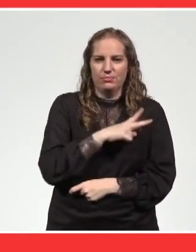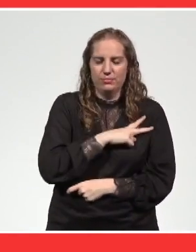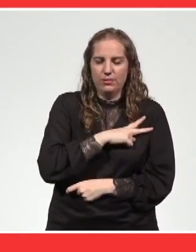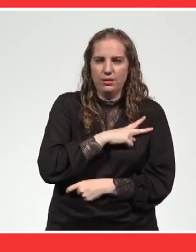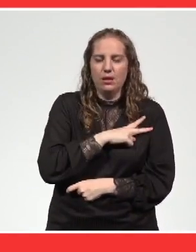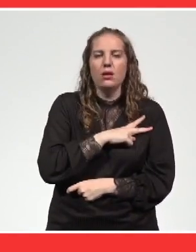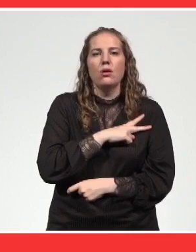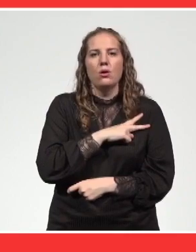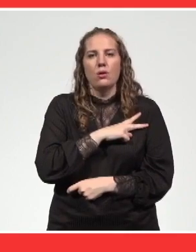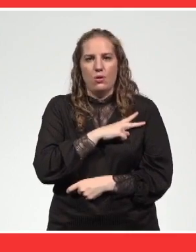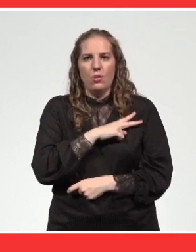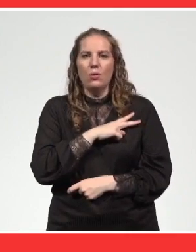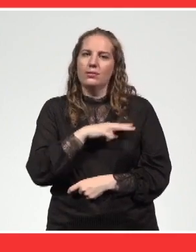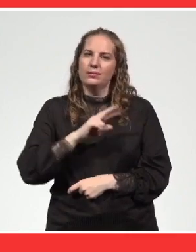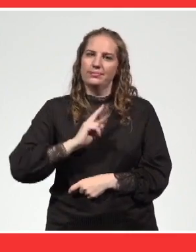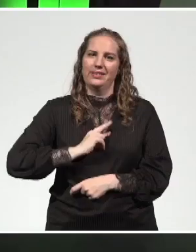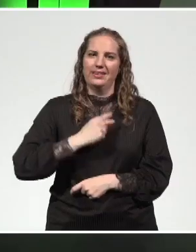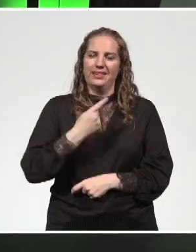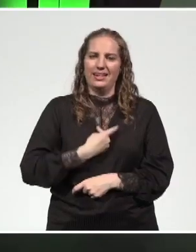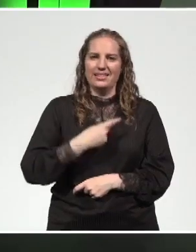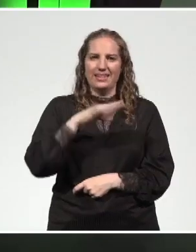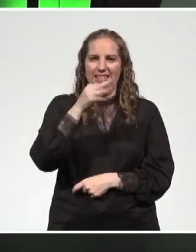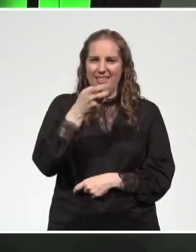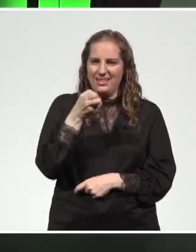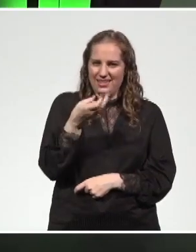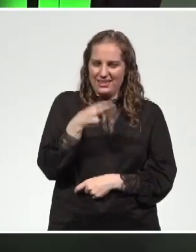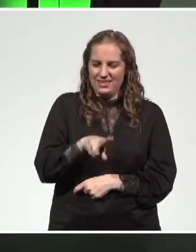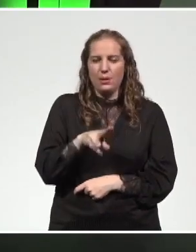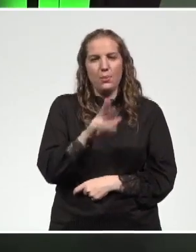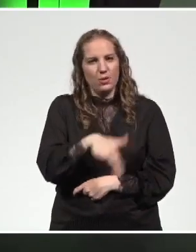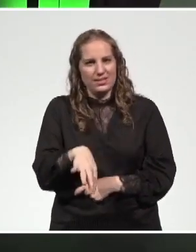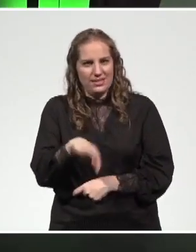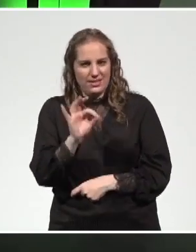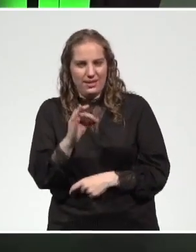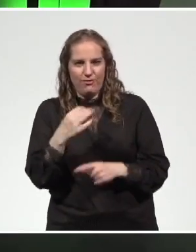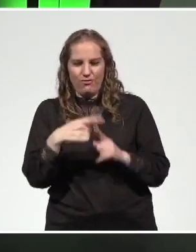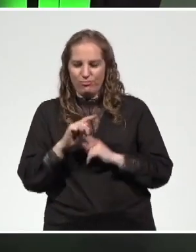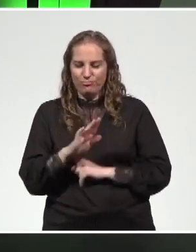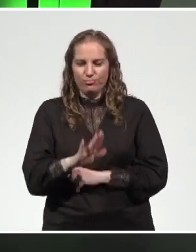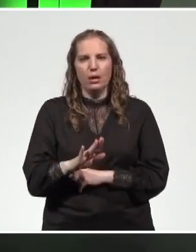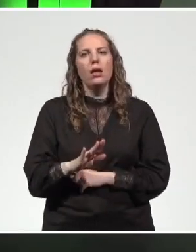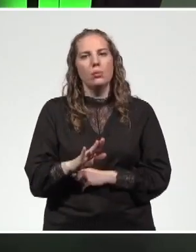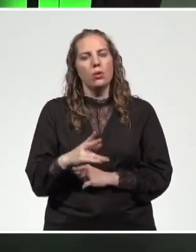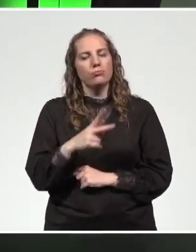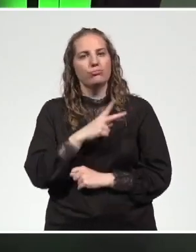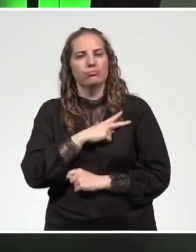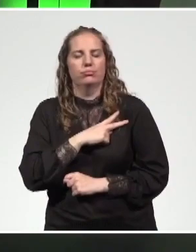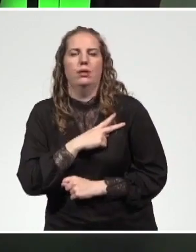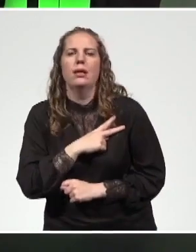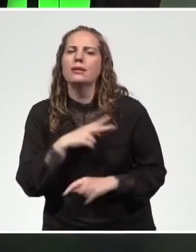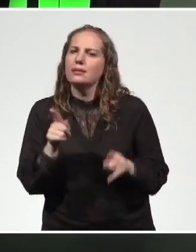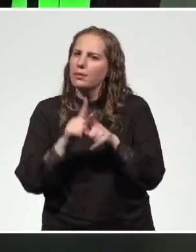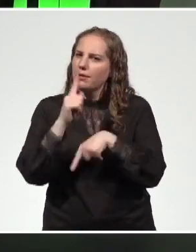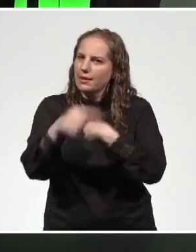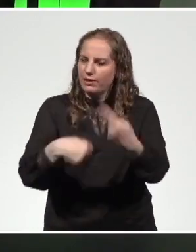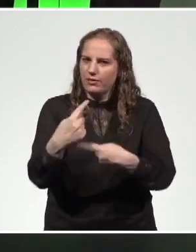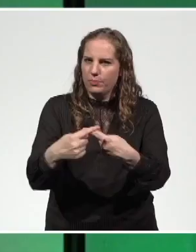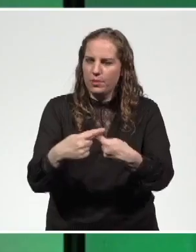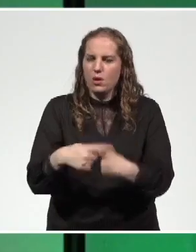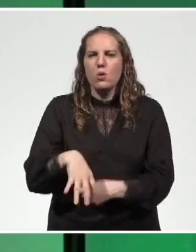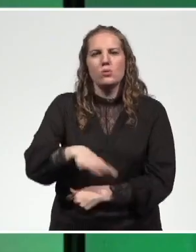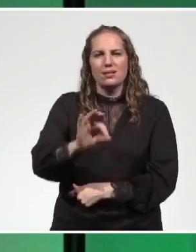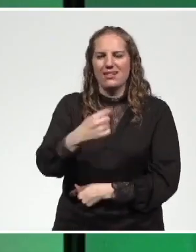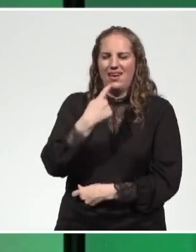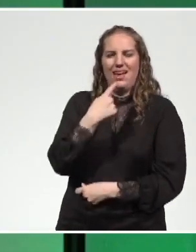og intersex barna sérstaklega. En við þurfum að halda áfram og við þurfum sérstaklega að vinna gegn